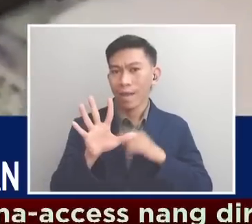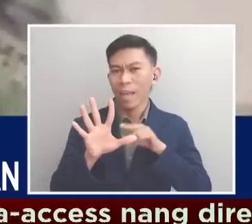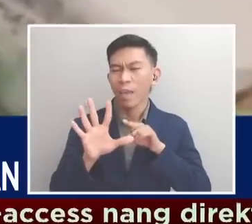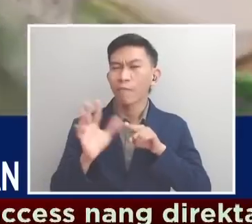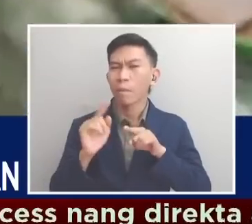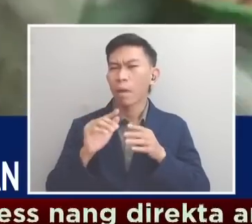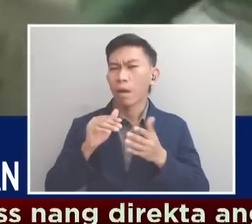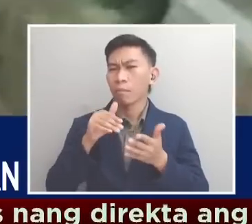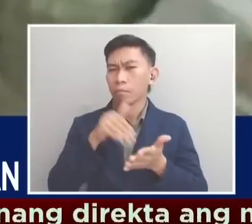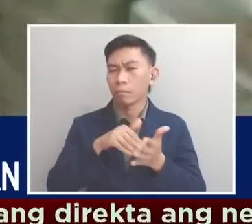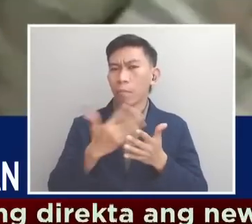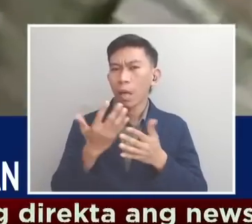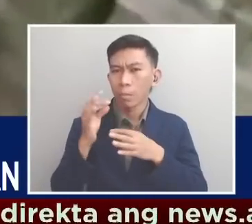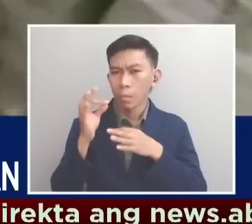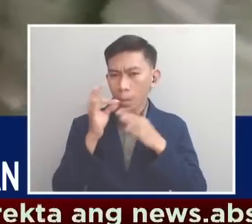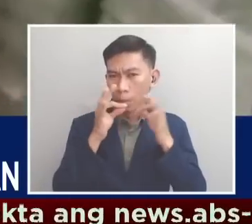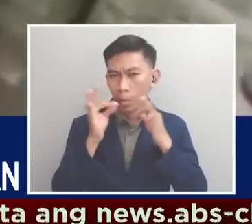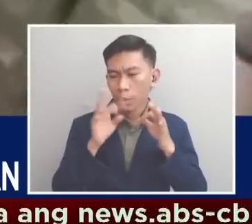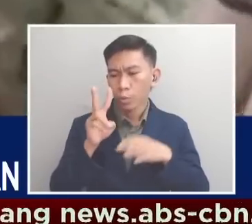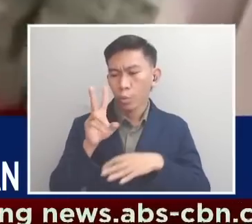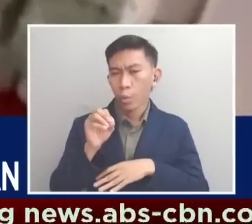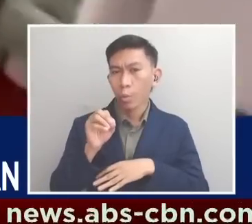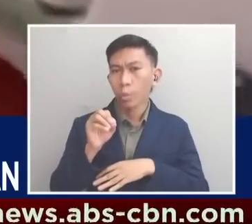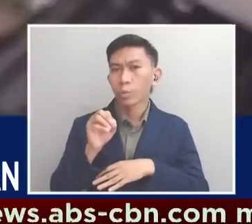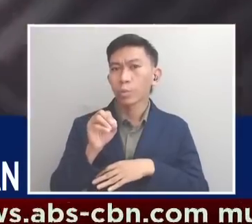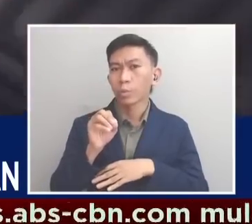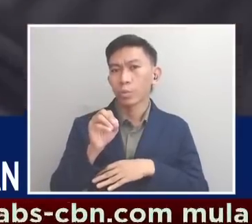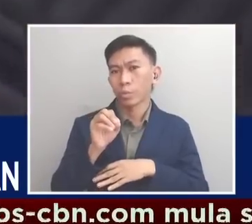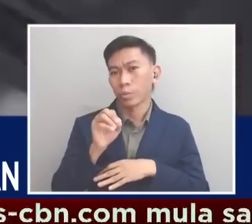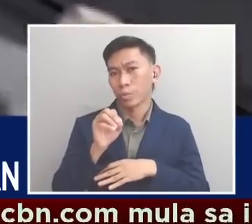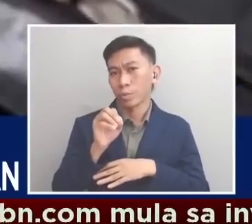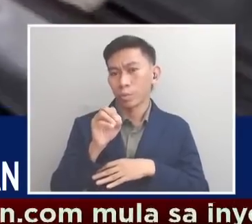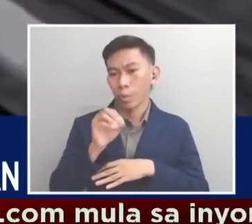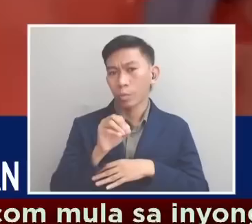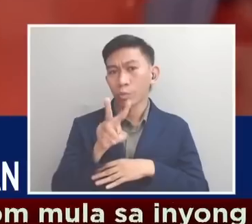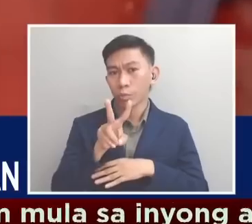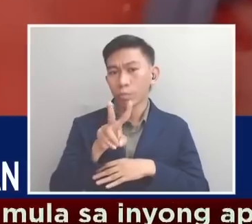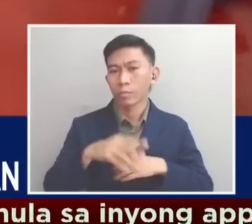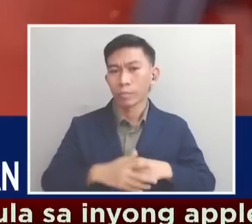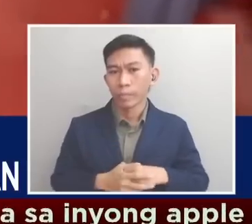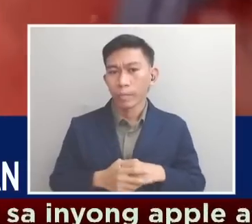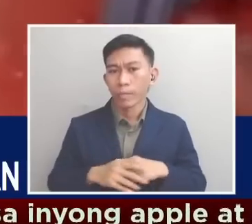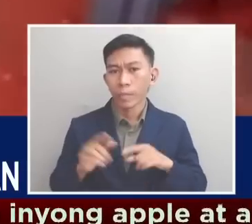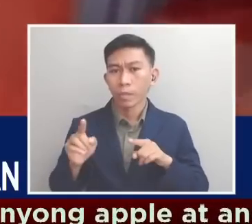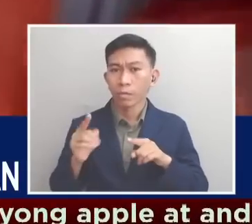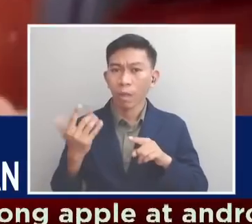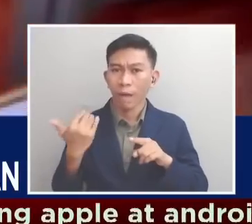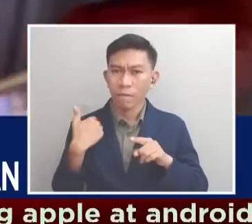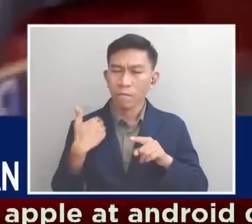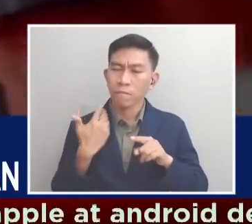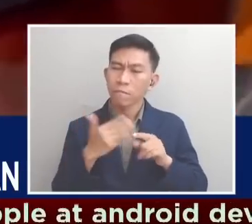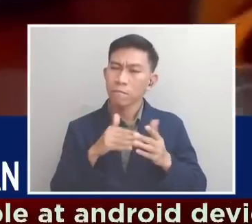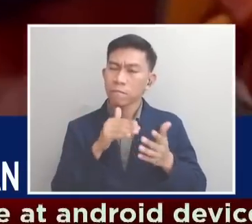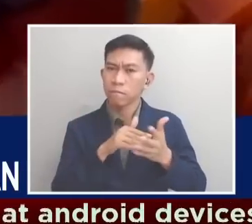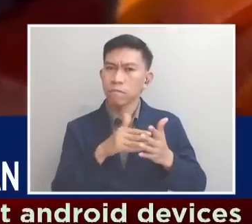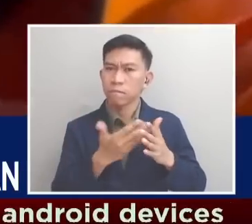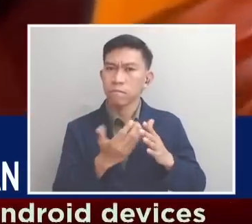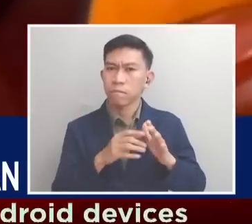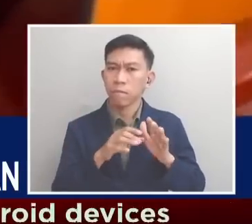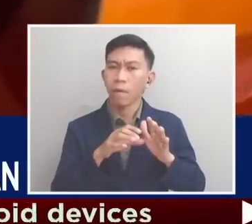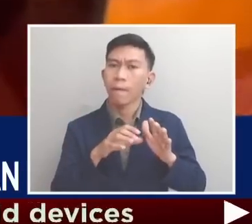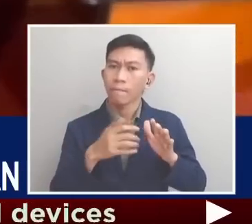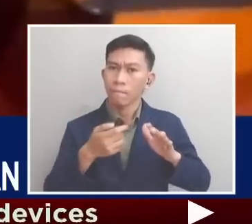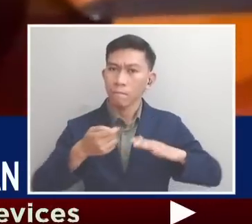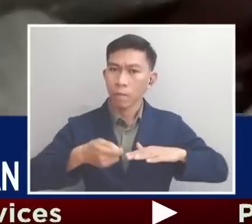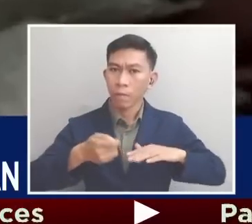of 2002. Bukod po sa reklamong kriminal, itinutuloy din ng NAPOLCOM ang administrative proceedings laban sa mga